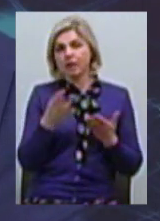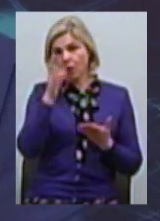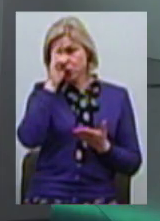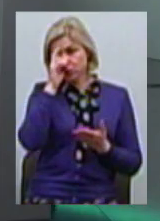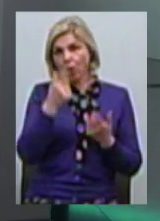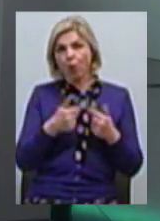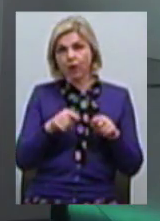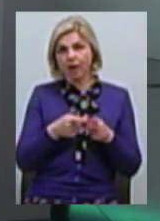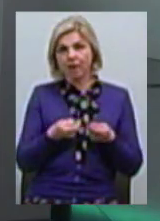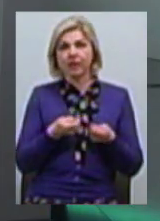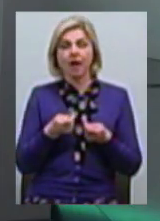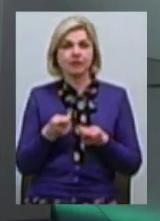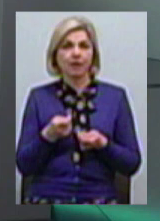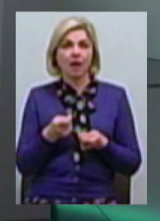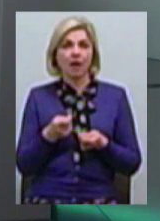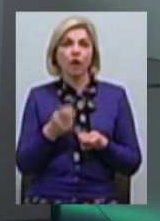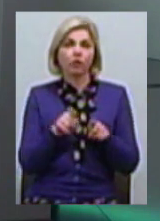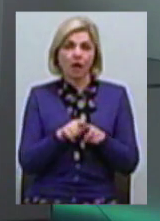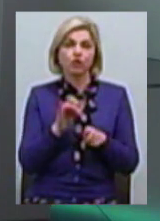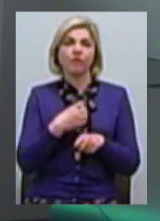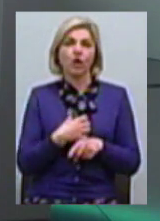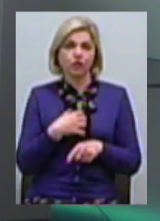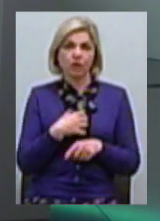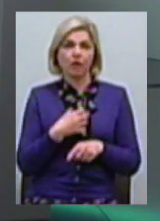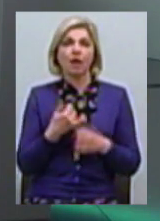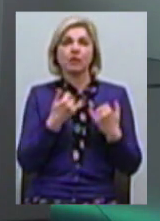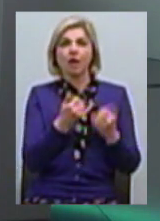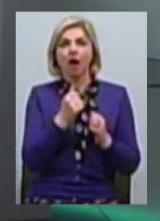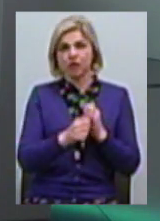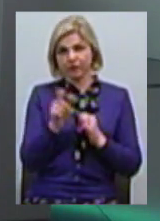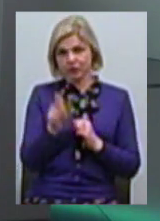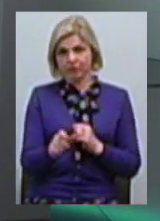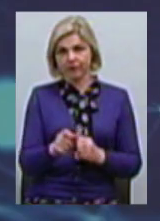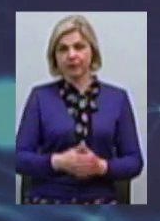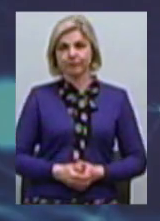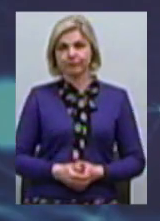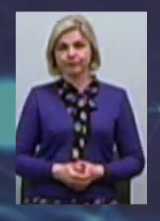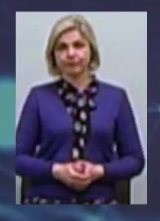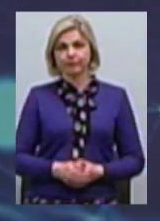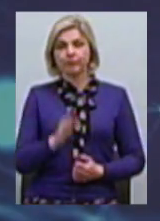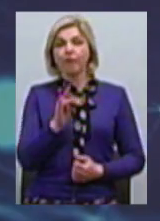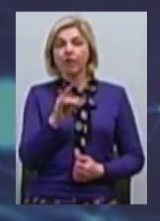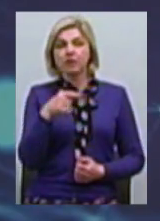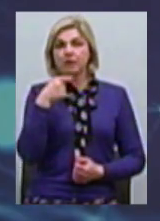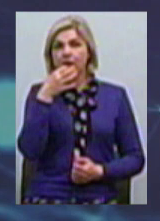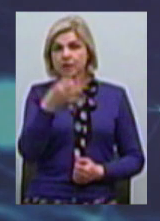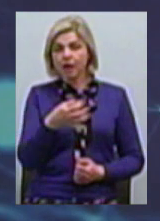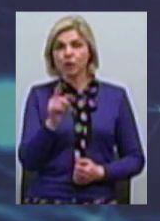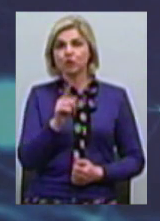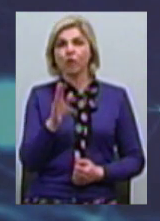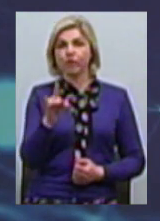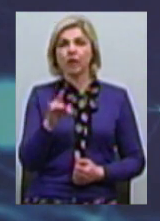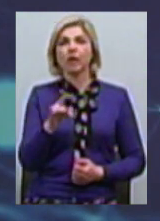государственных органов власти, но она также важна, по сути, для каждого человека. Ви сказали, що ви йшли